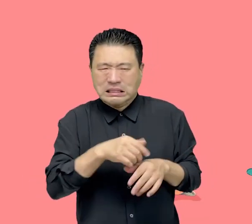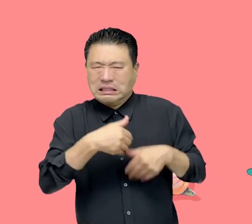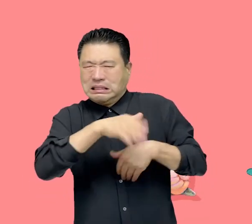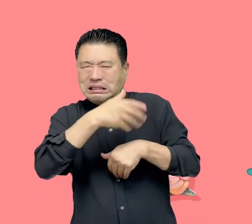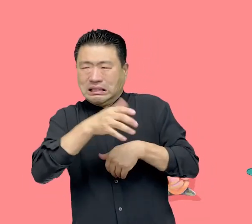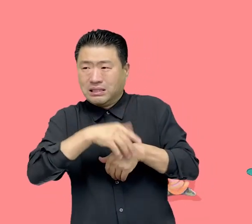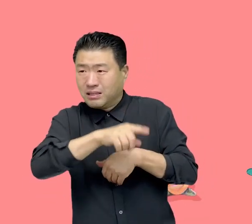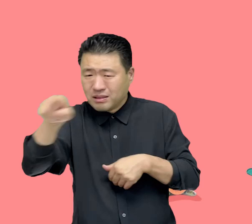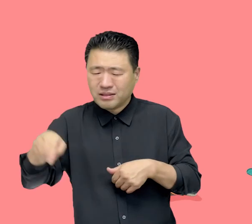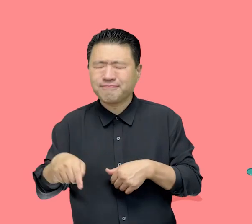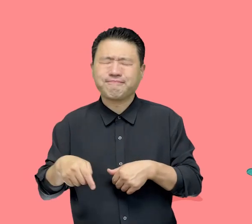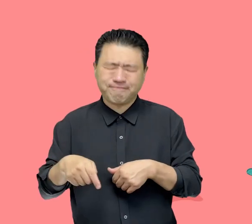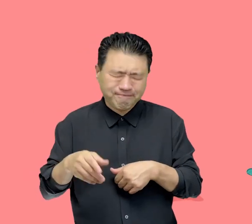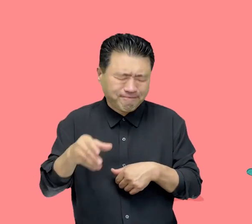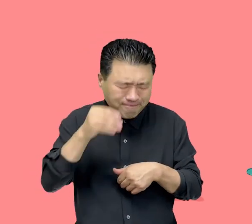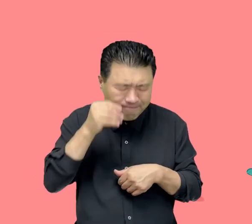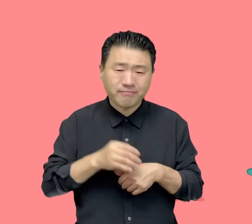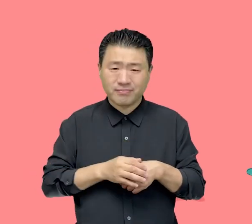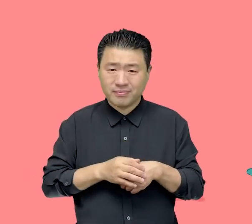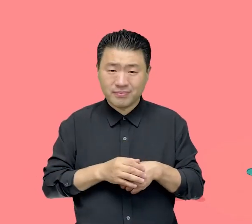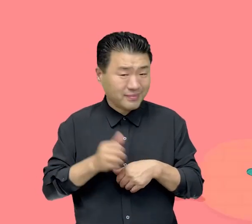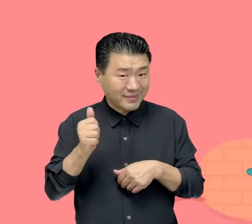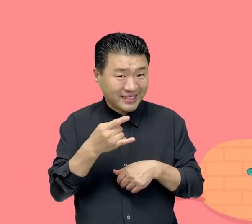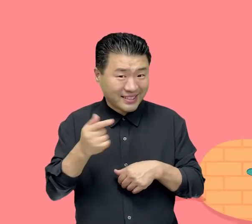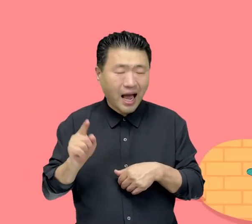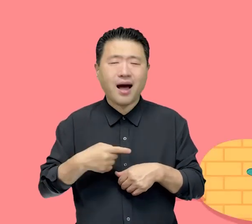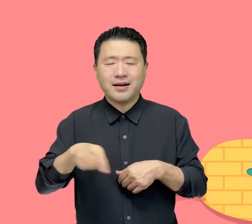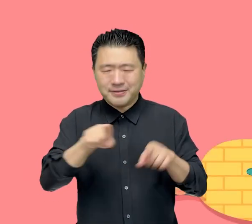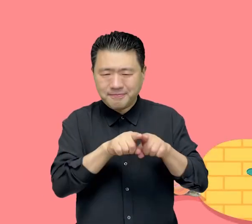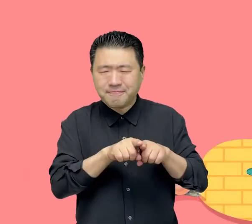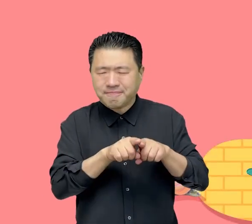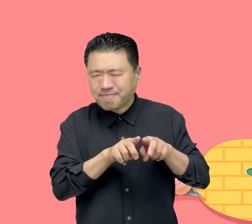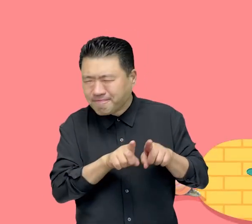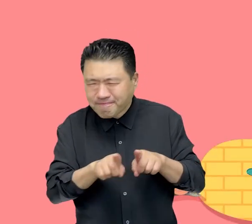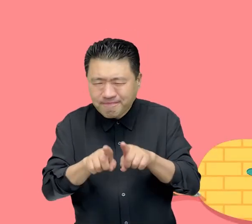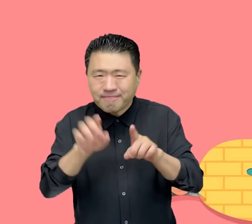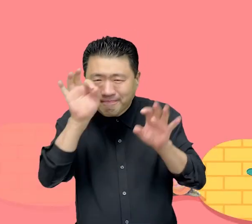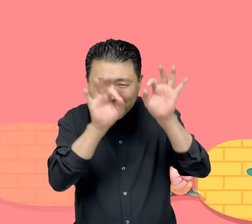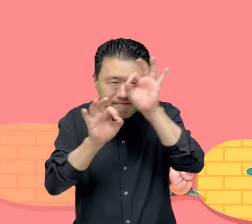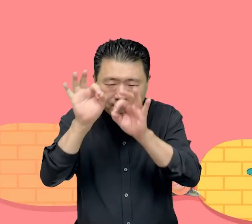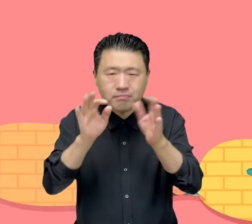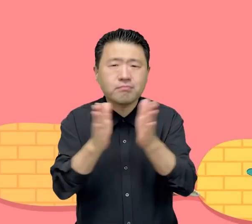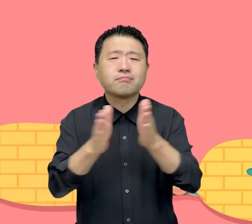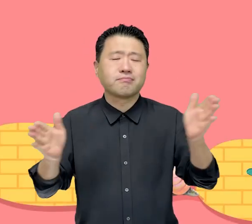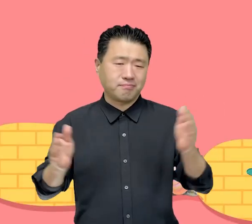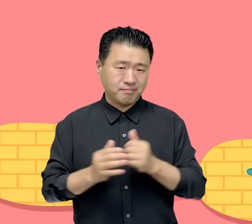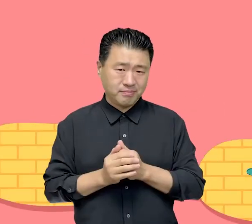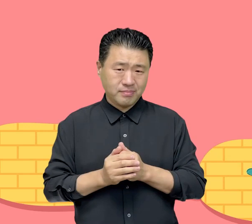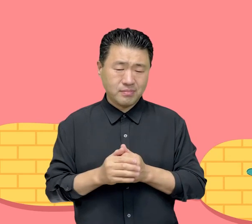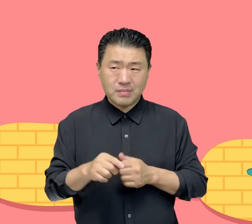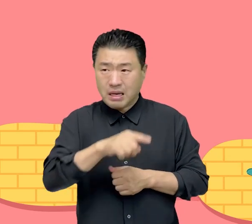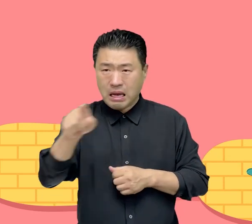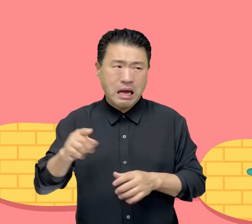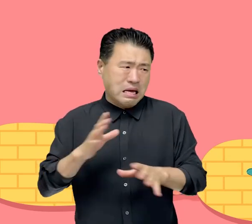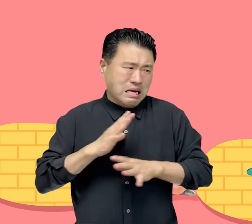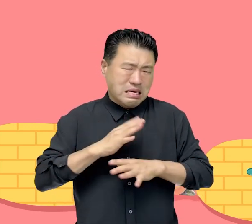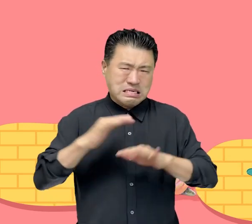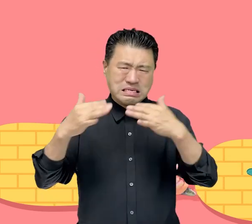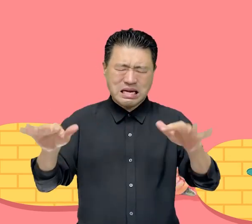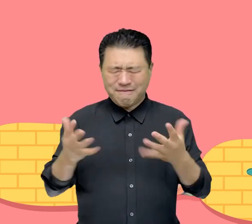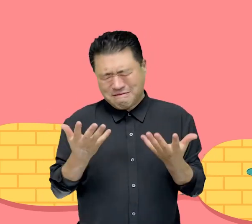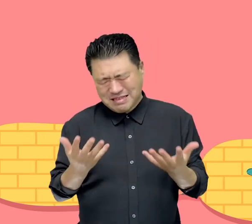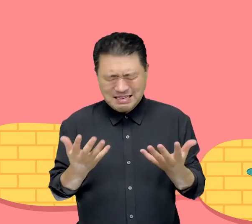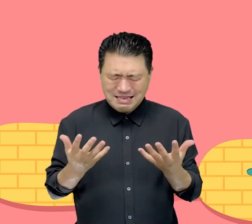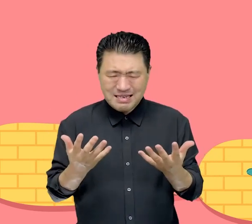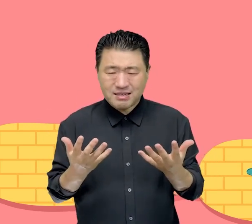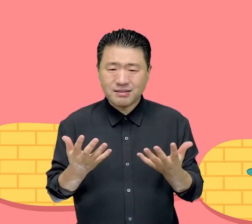사람들을 현실로 인정하는 일, 희나의 길 찾기는 거기서부터 출발하는 것이다. 이런 일이 무서워서